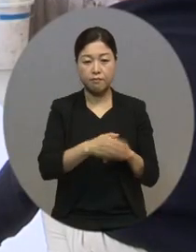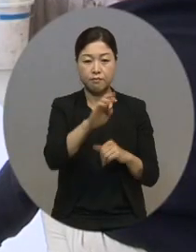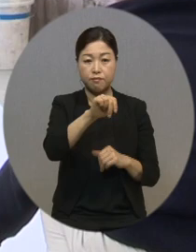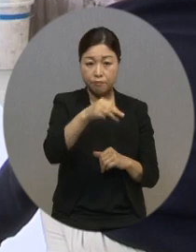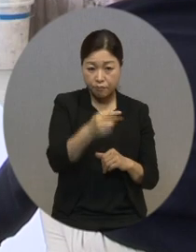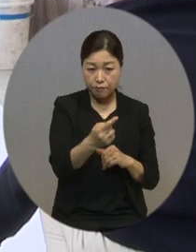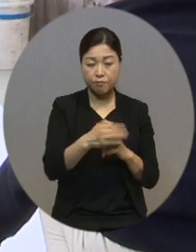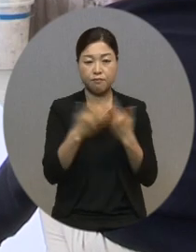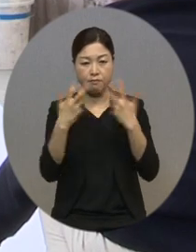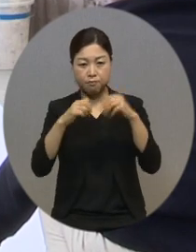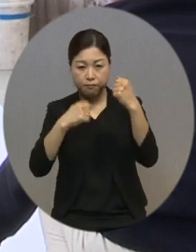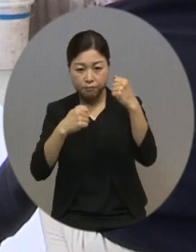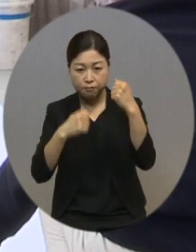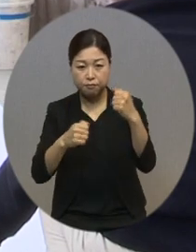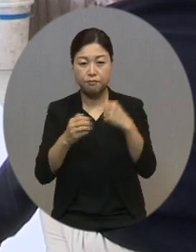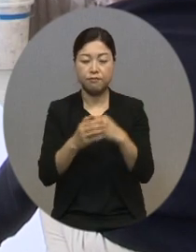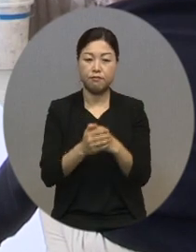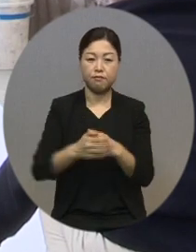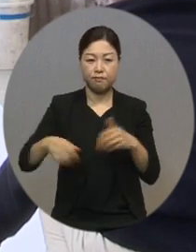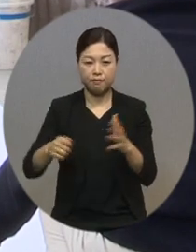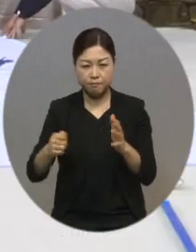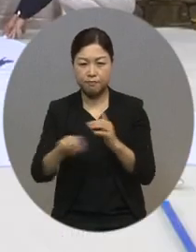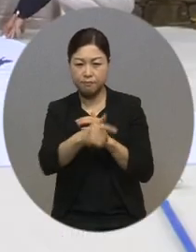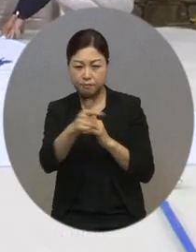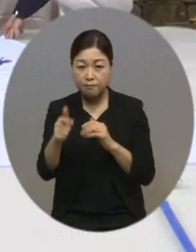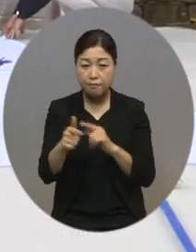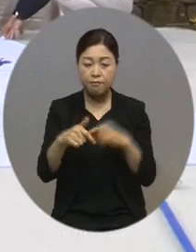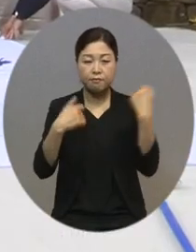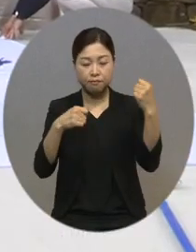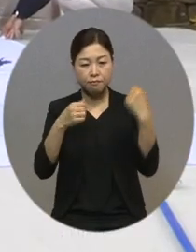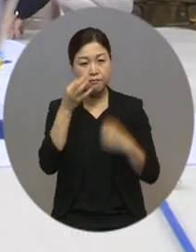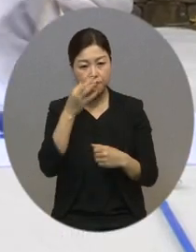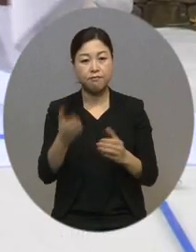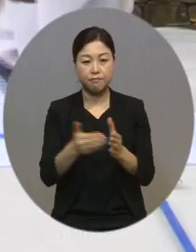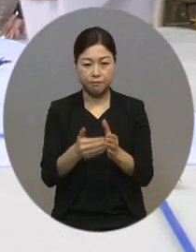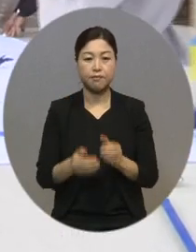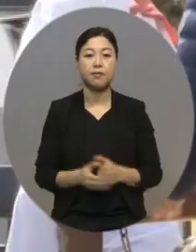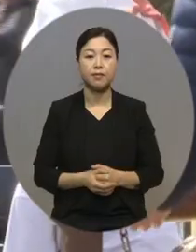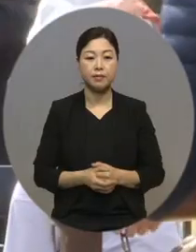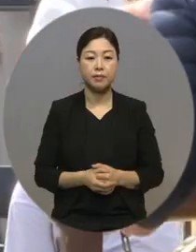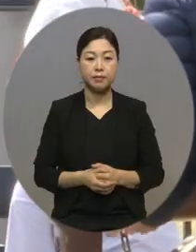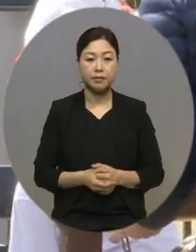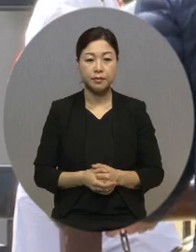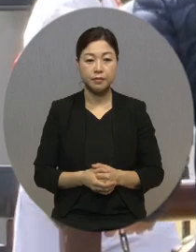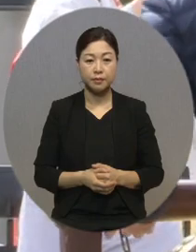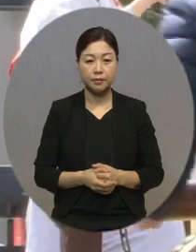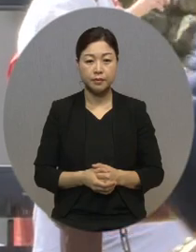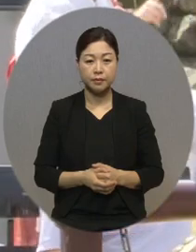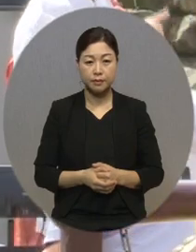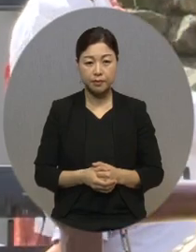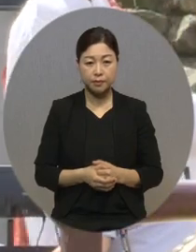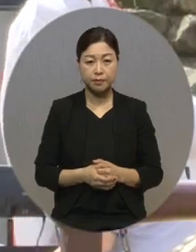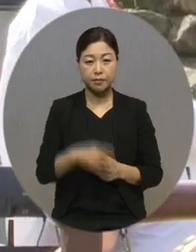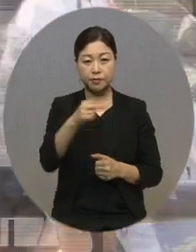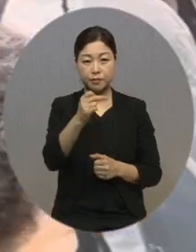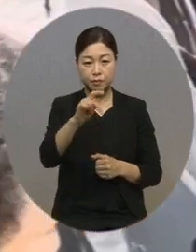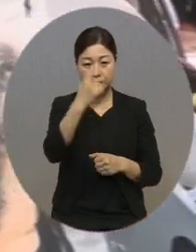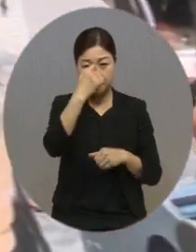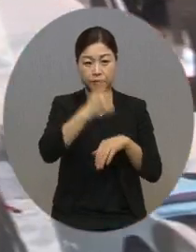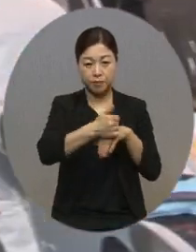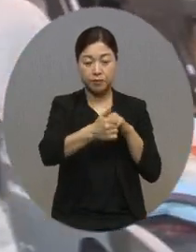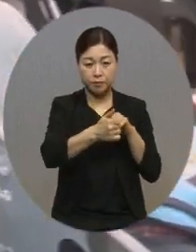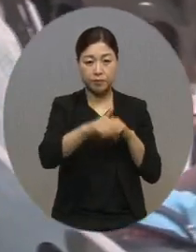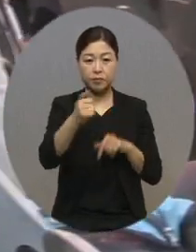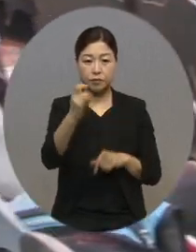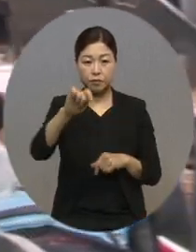부토, 사자춤, 사물판굿 등의 공연을 선보였습니다. 정운사 주지 도원스님은